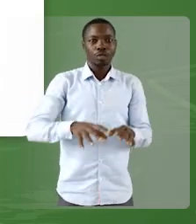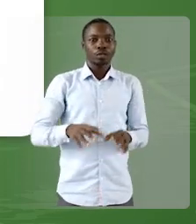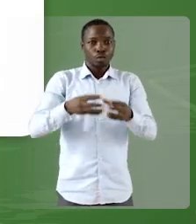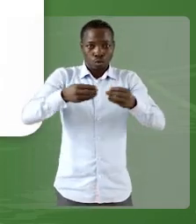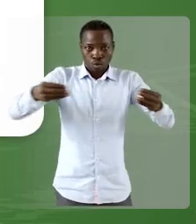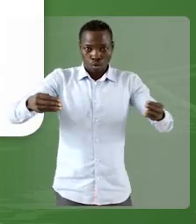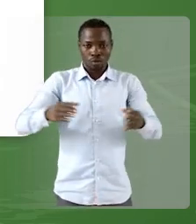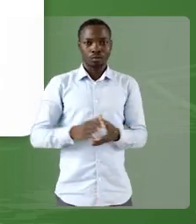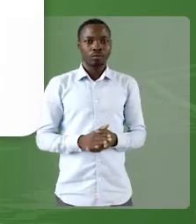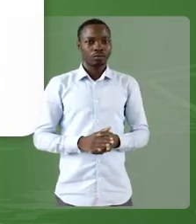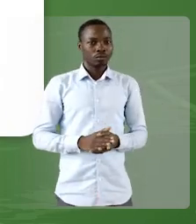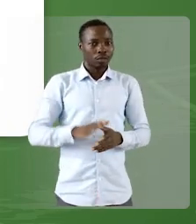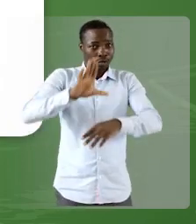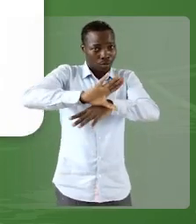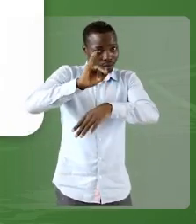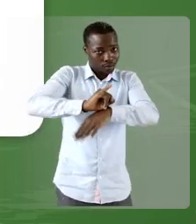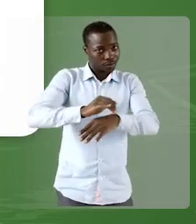sols comme suit.